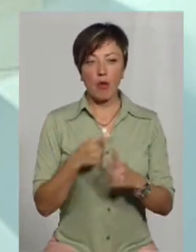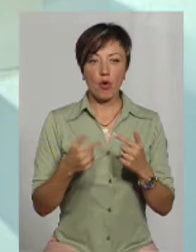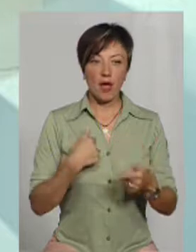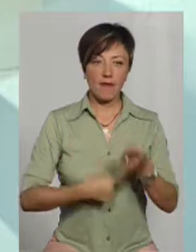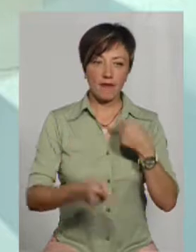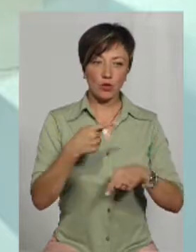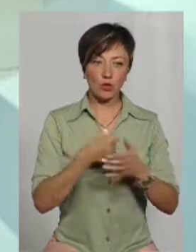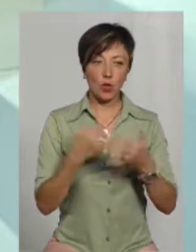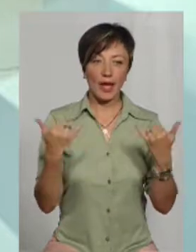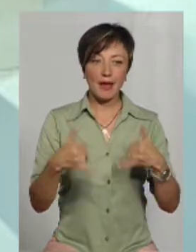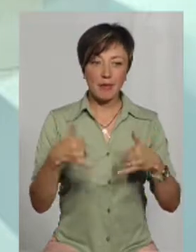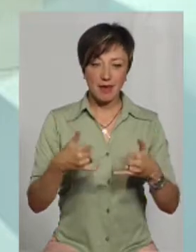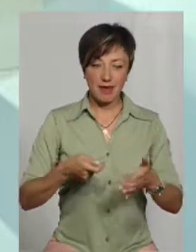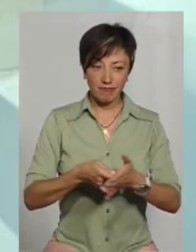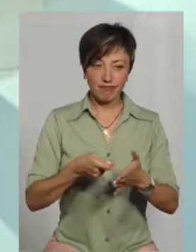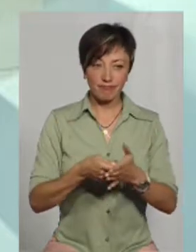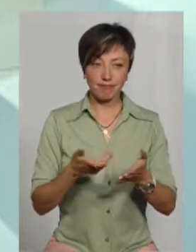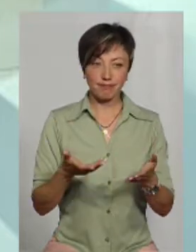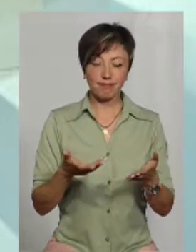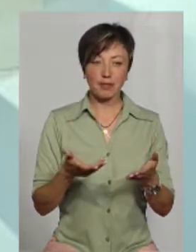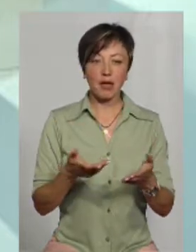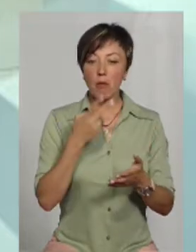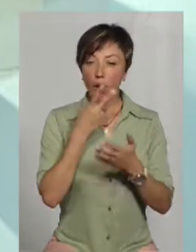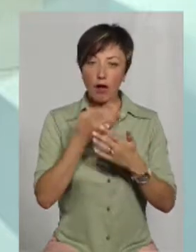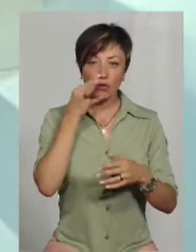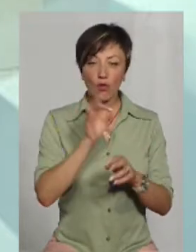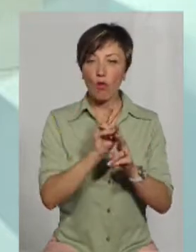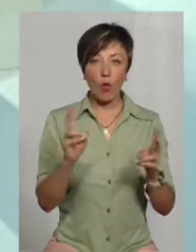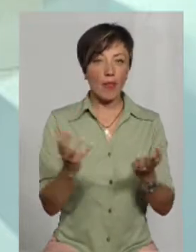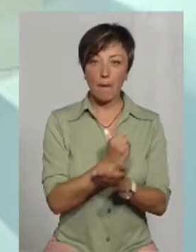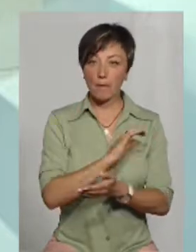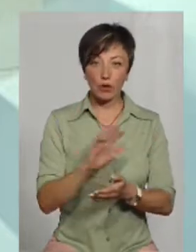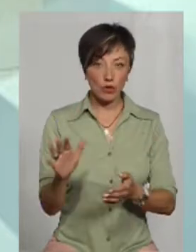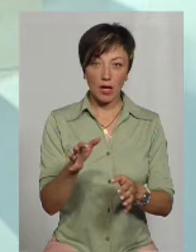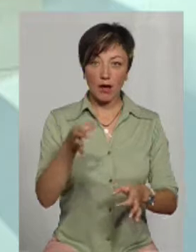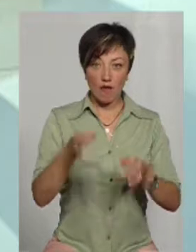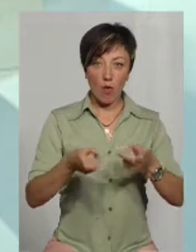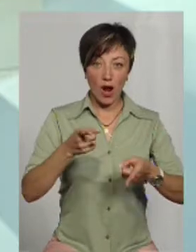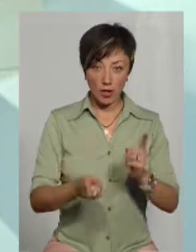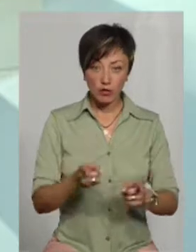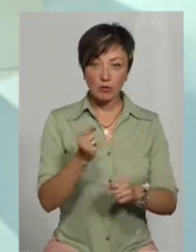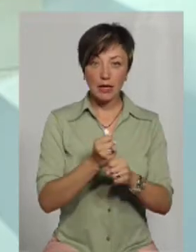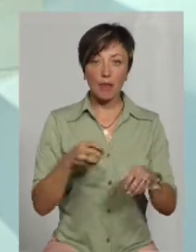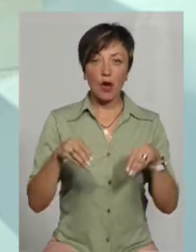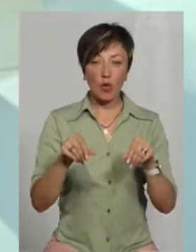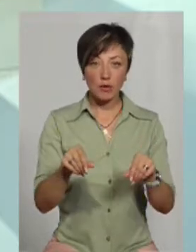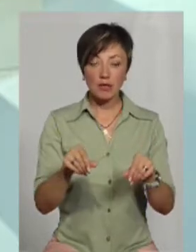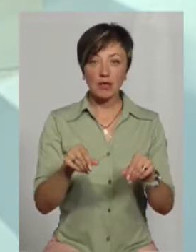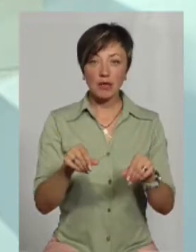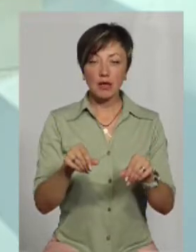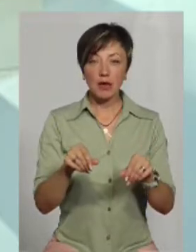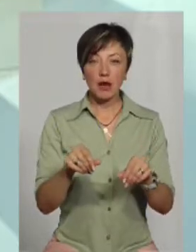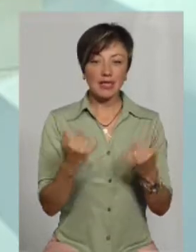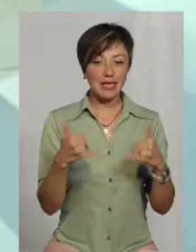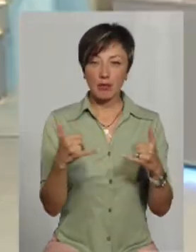вернусь до хімії. Ну, як показує практика, да, в кого не вийшло в органічному землеробстві, там з хімією в нього